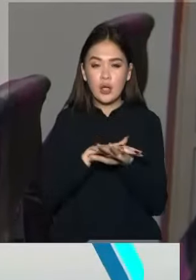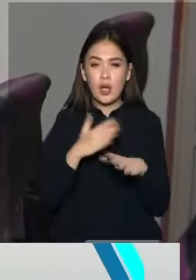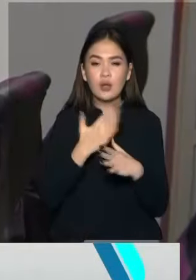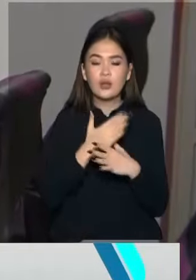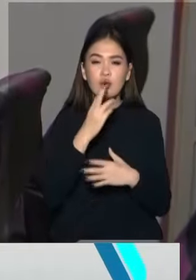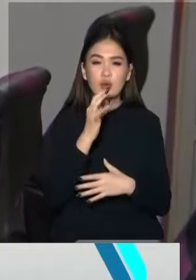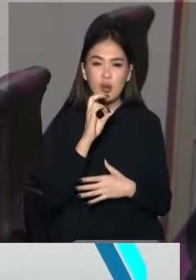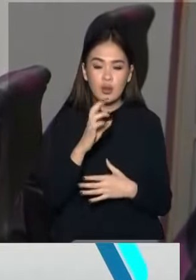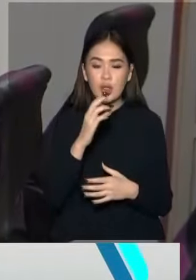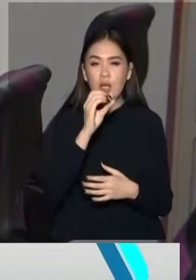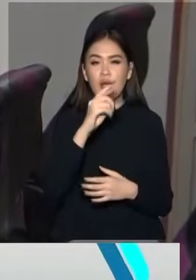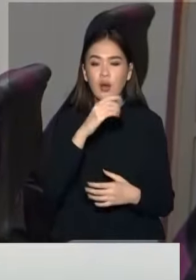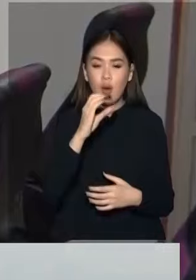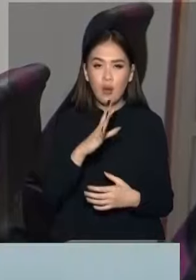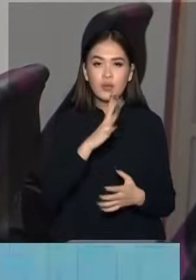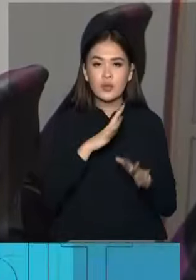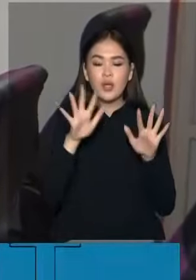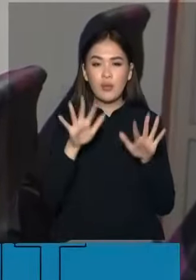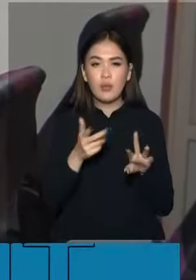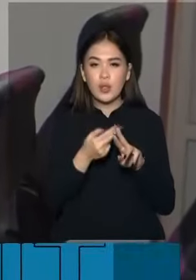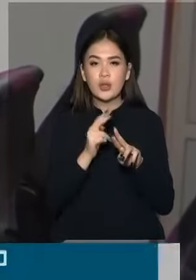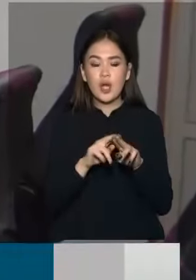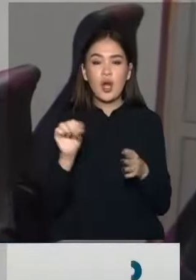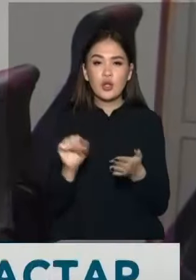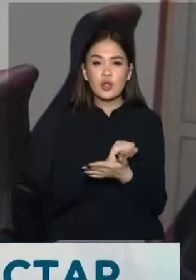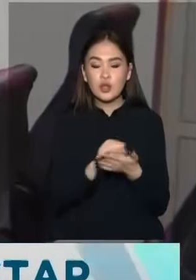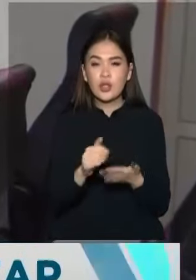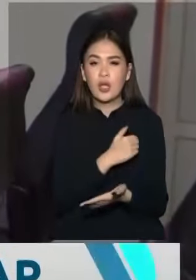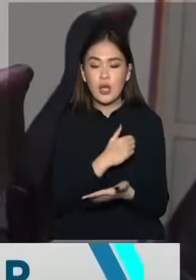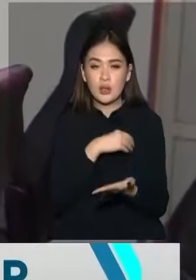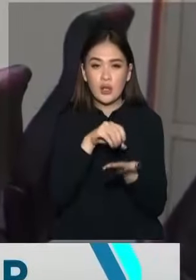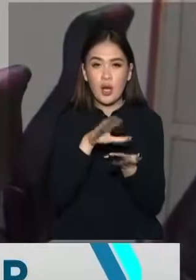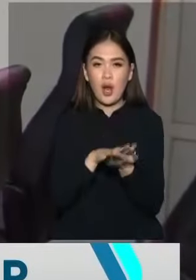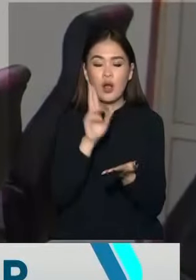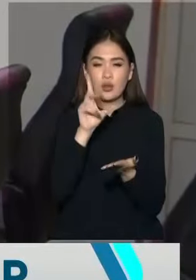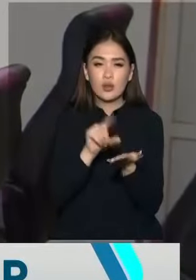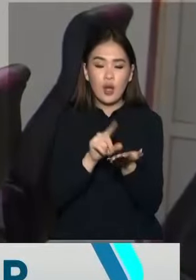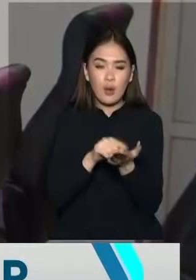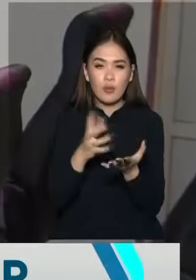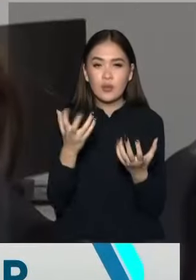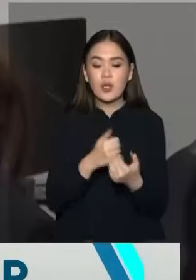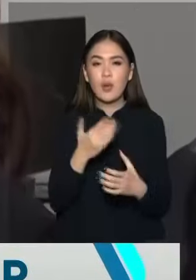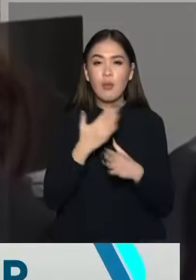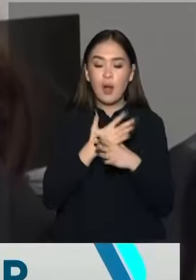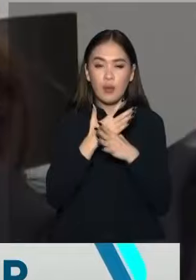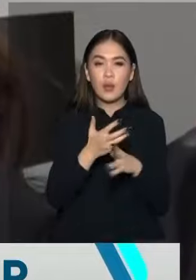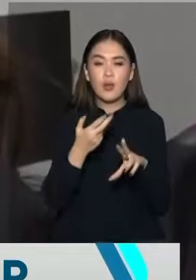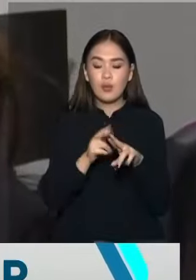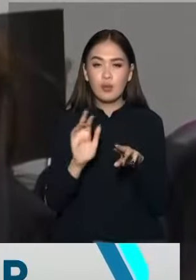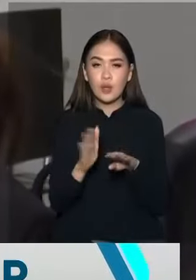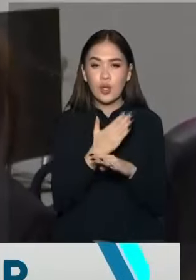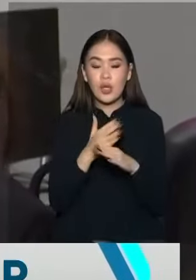орталығында ЕГОВ порталы арқылы қандай да бір құжат рәсімдеуге жүгінеді. Біреулерге зейнетақы алуға көмектесеміз. Бұдан бөлек